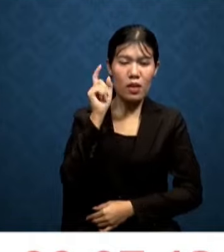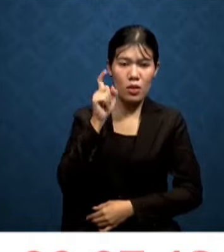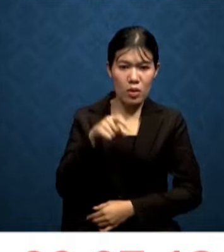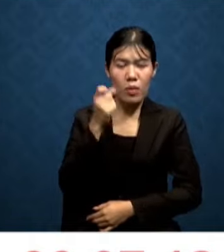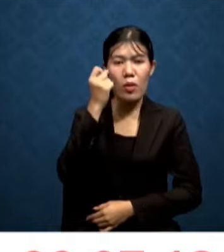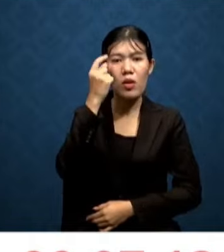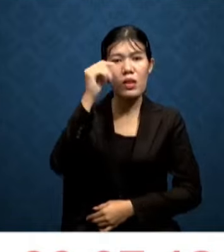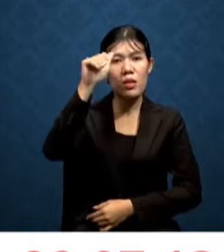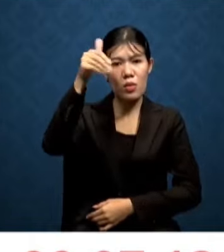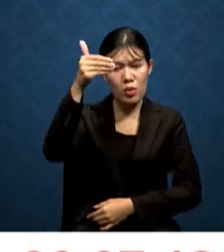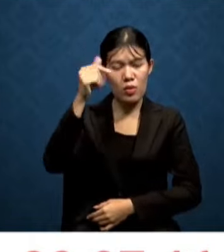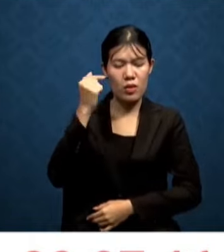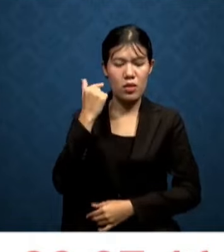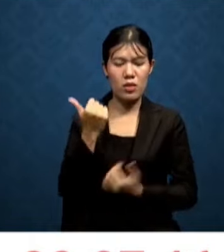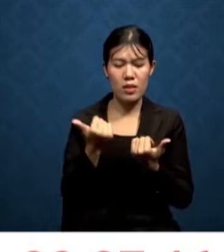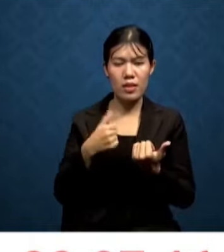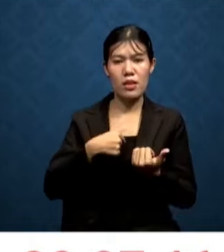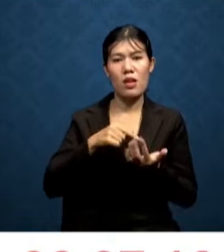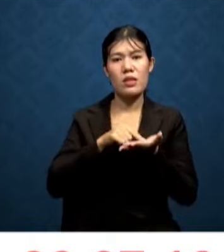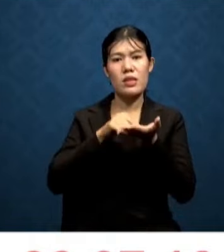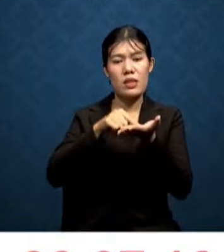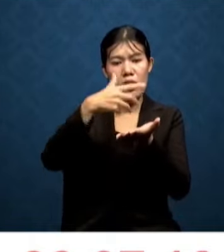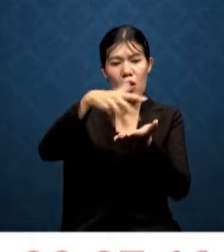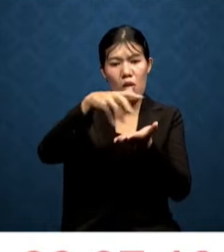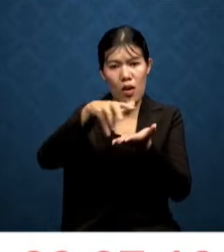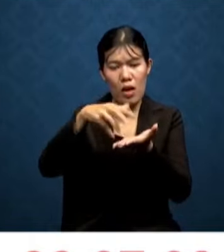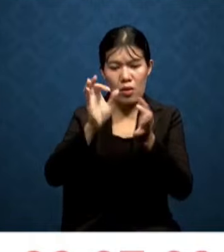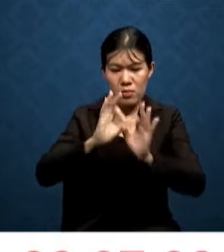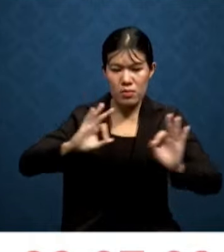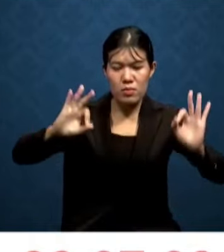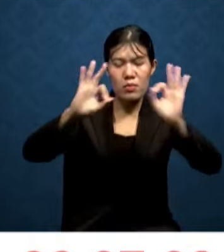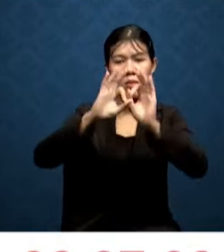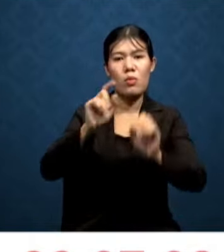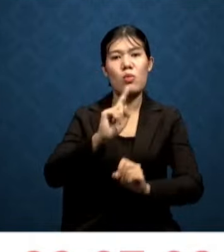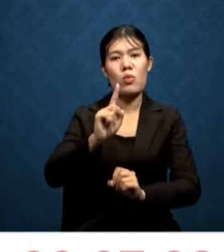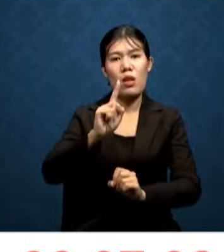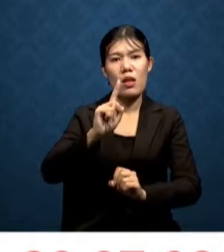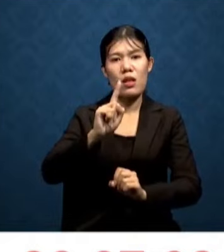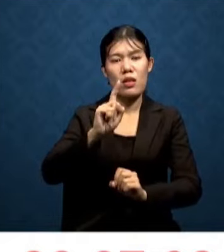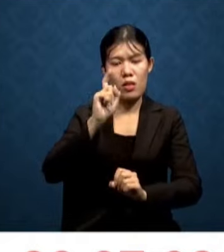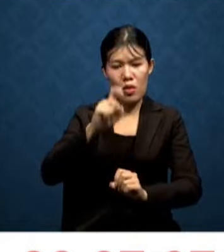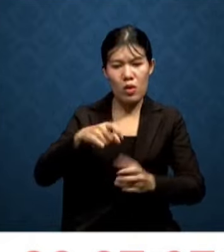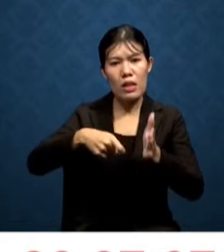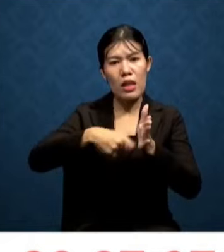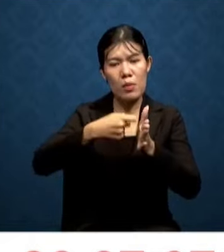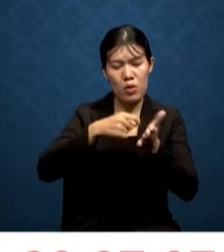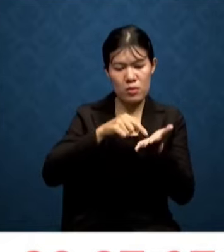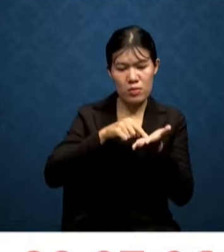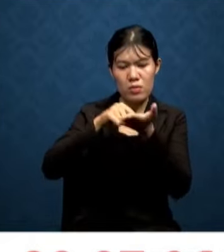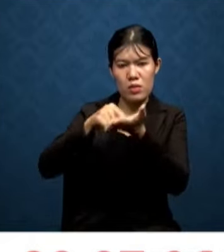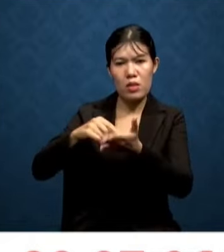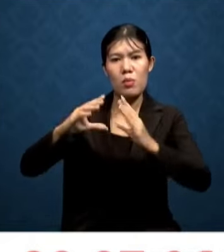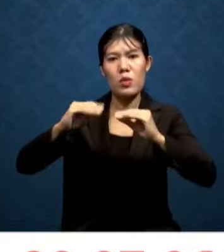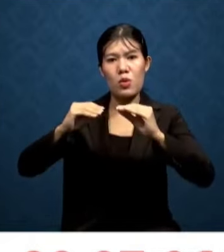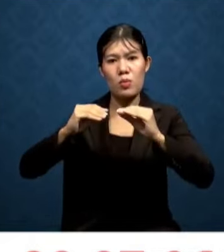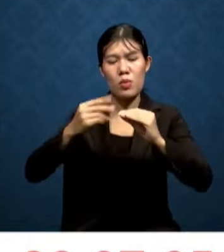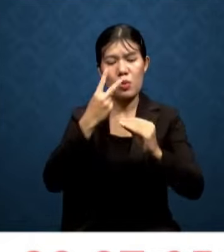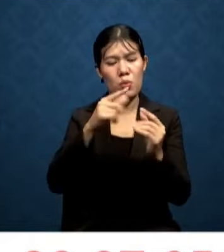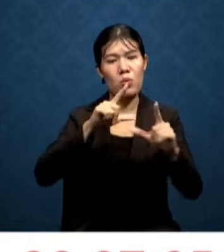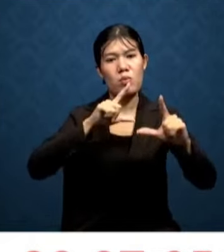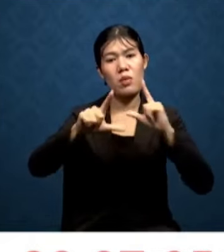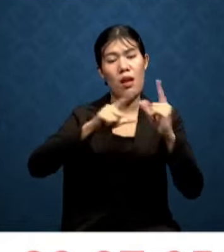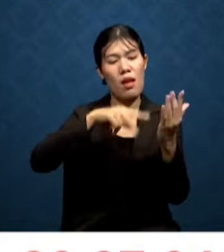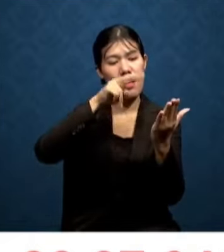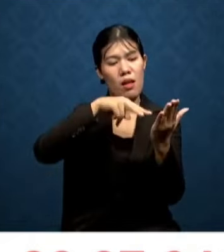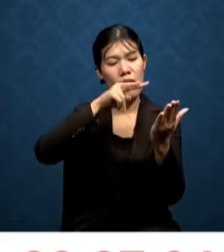นี้เนี่ยมันมีความสำคัญอย่างไรและทำไมจึงต้องมาเสนอณที่ประชุมแห่งนี้อย่ามัวแต่อ่านไลน์เพื่อที่จะบอกว่